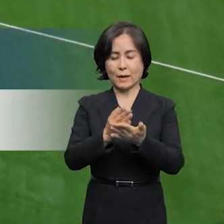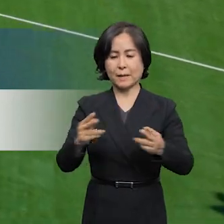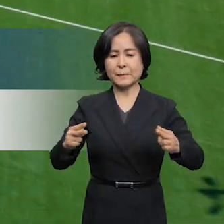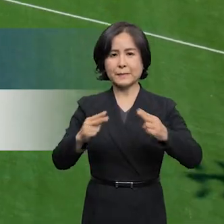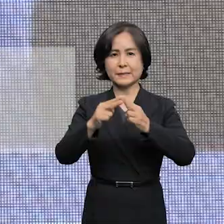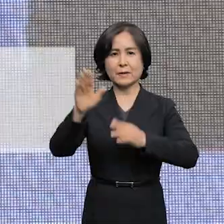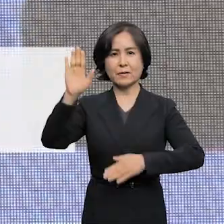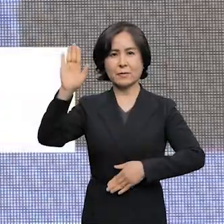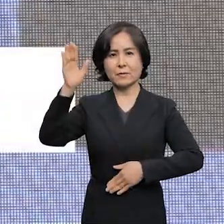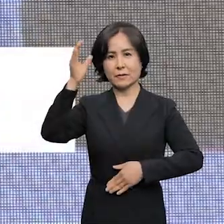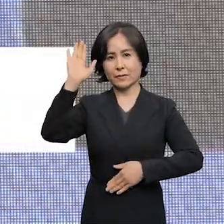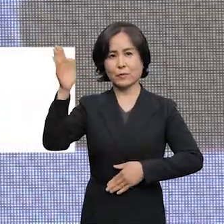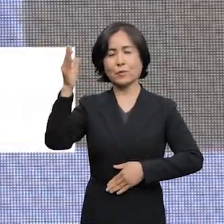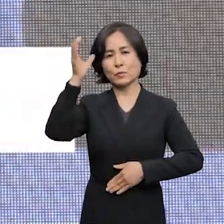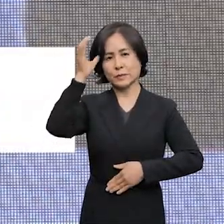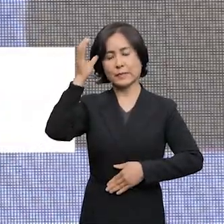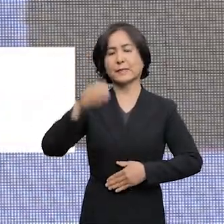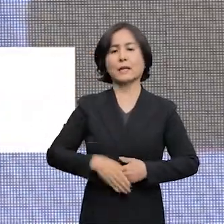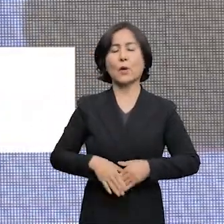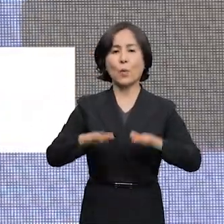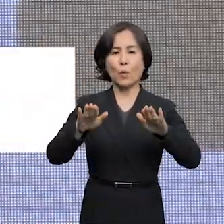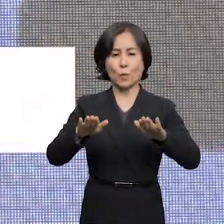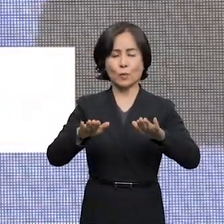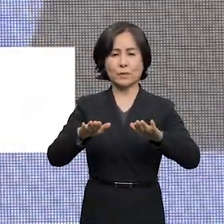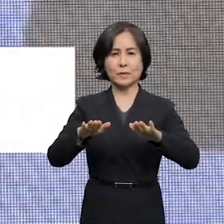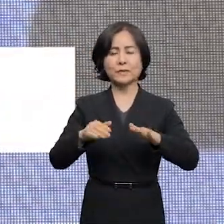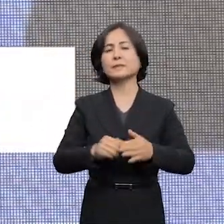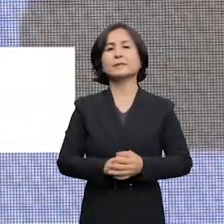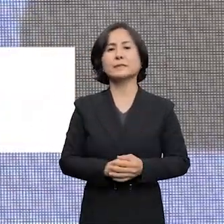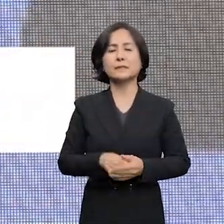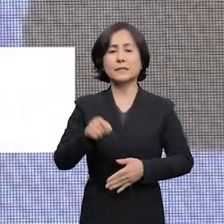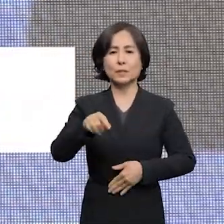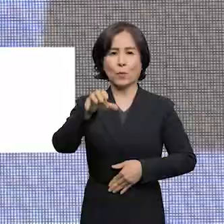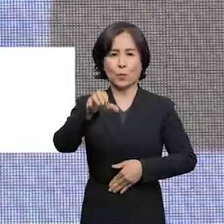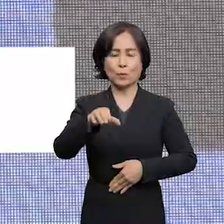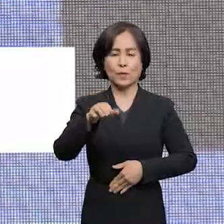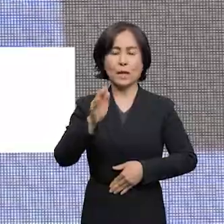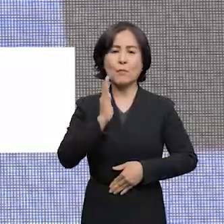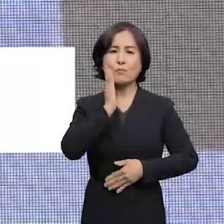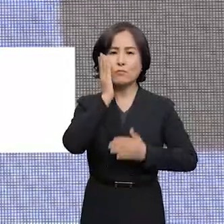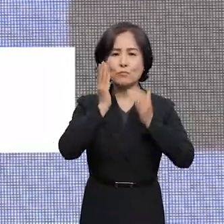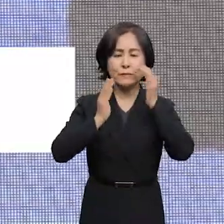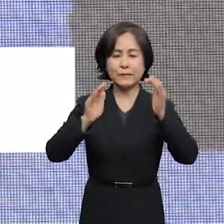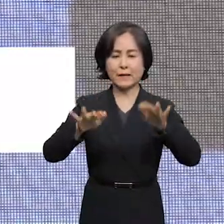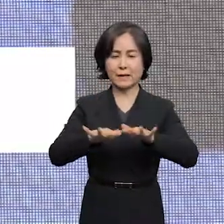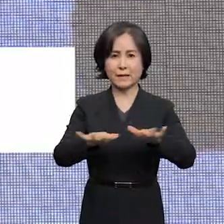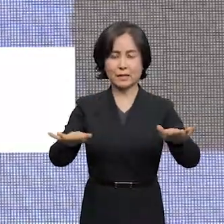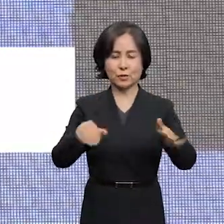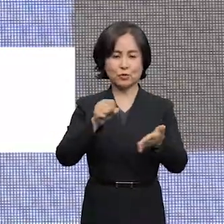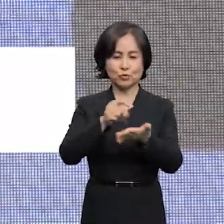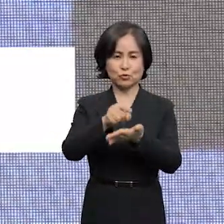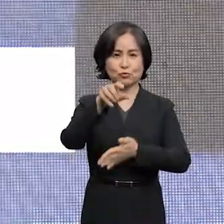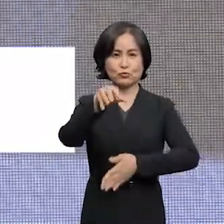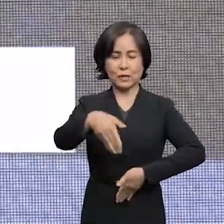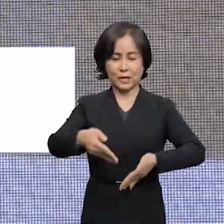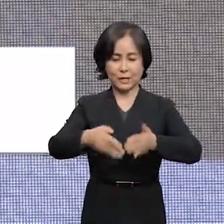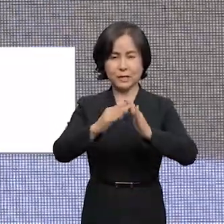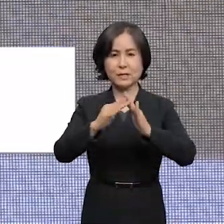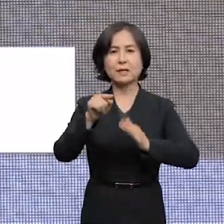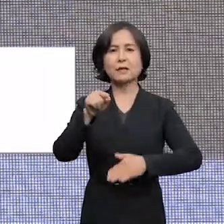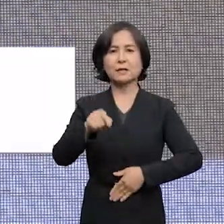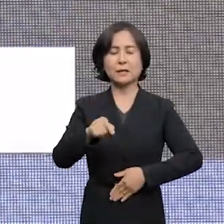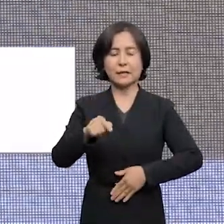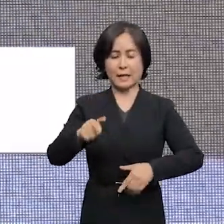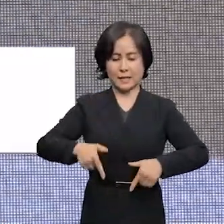있습니다. 오늘 드디어 이곳에 이 푸르른 잔디가 깔린 축구장이 만들어졌다는 것은